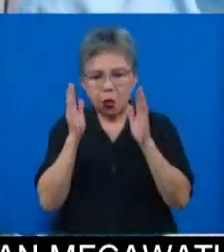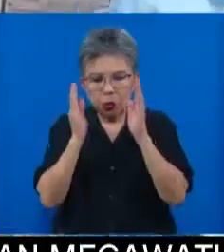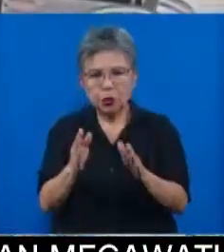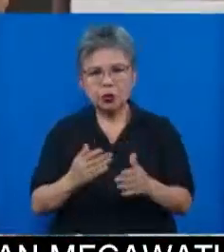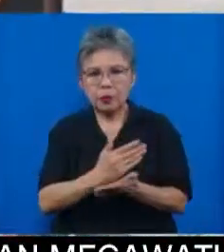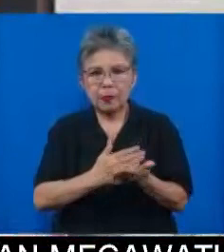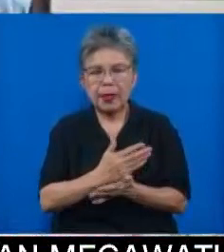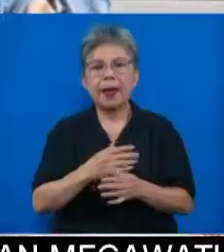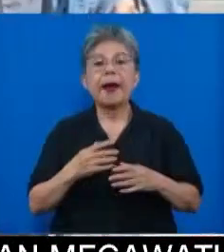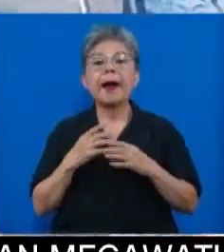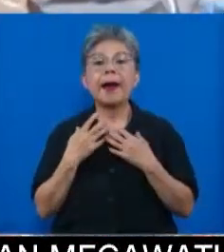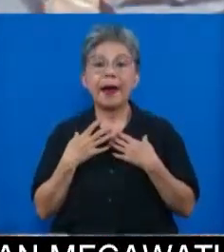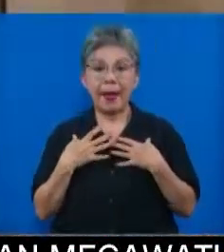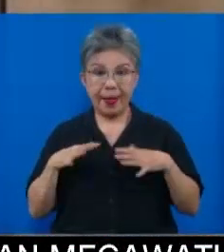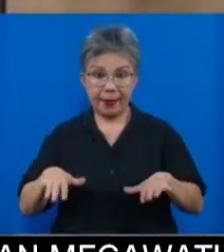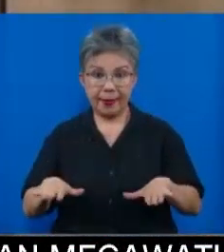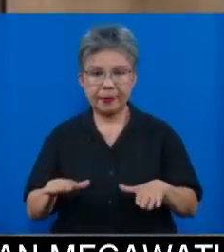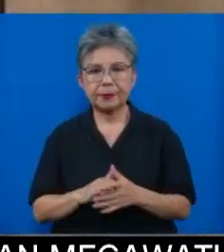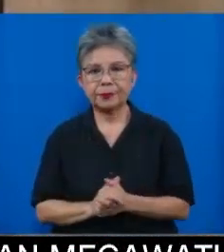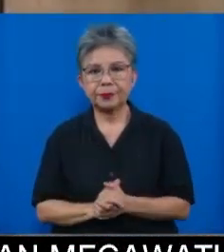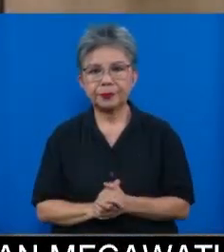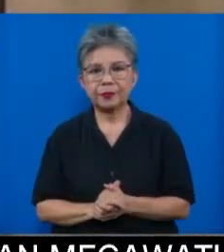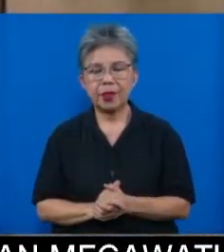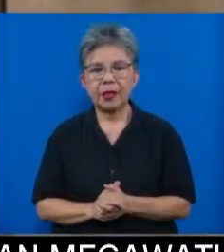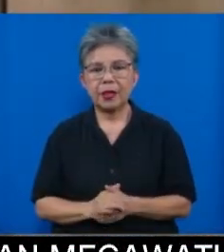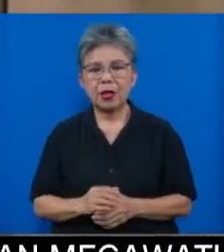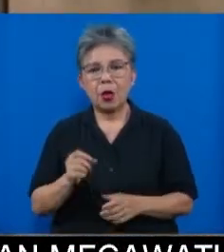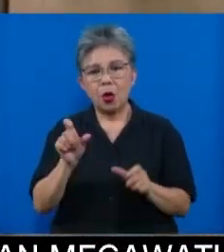anak. Alasannya itu ada